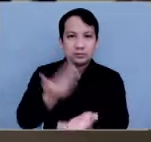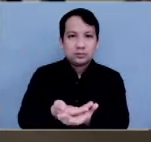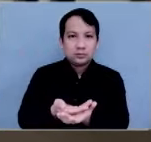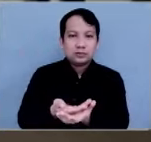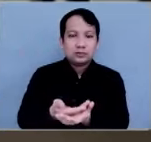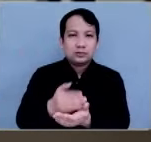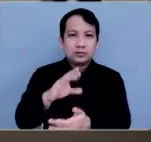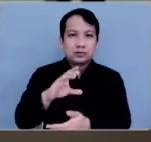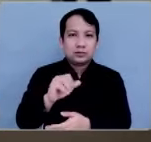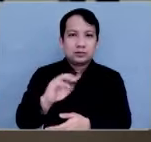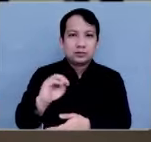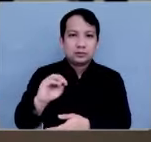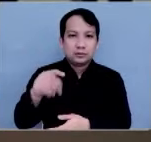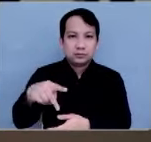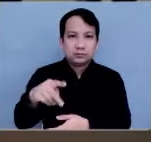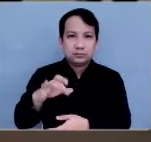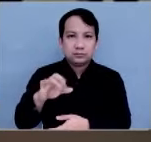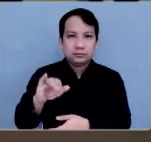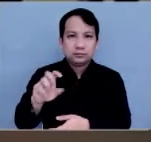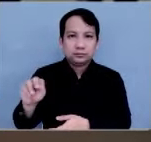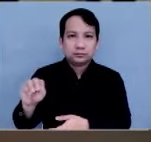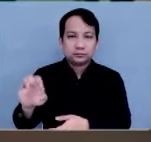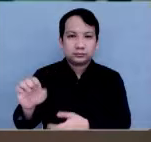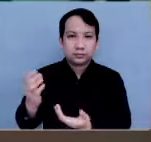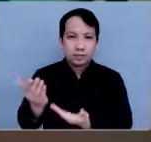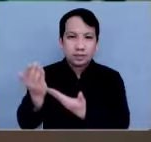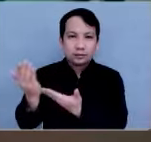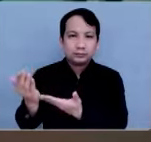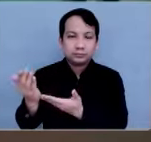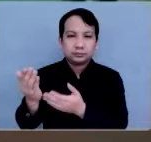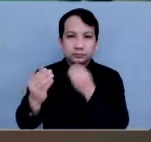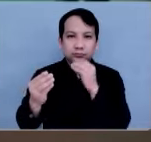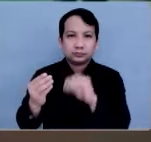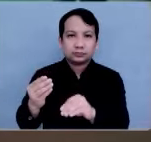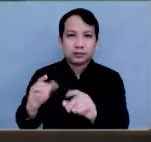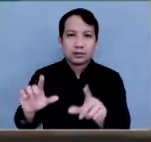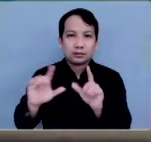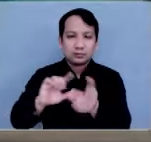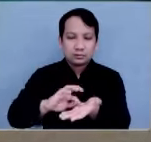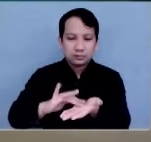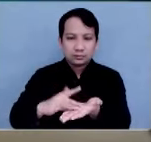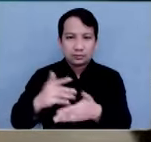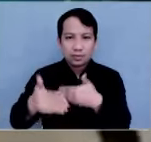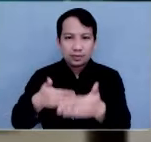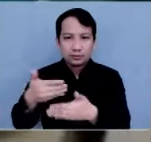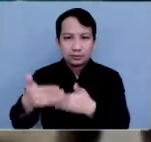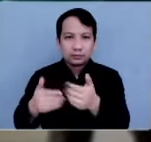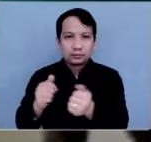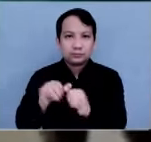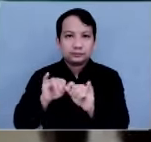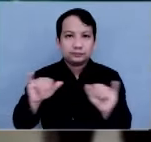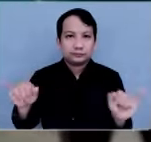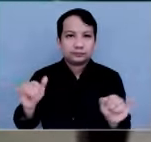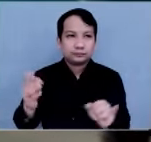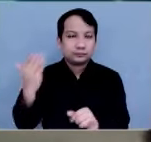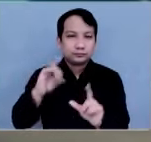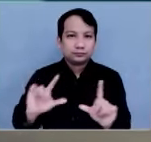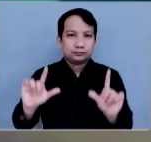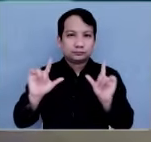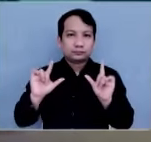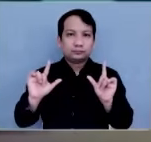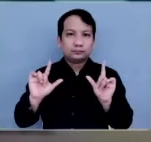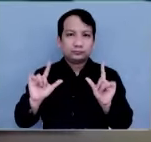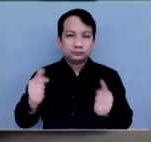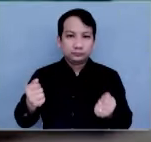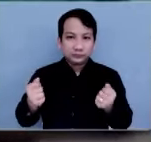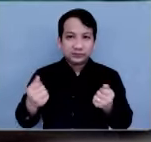krame doon na sila hinainan ng warrant of arrest saaka isinailalim sa booking process gaya ng pagkuha ng mugshot at fingerprint kung